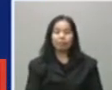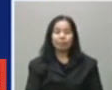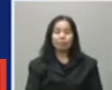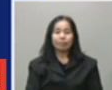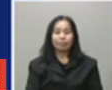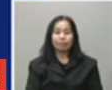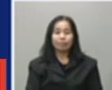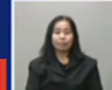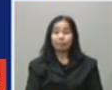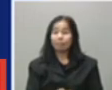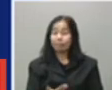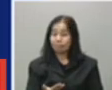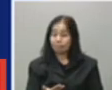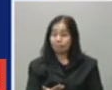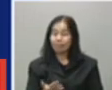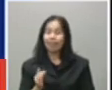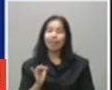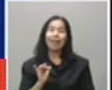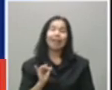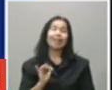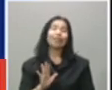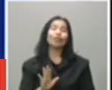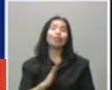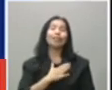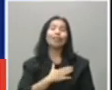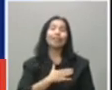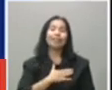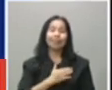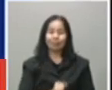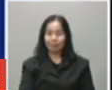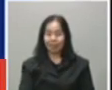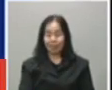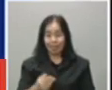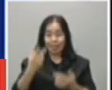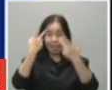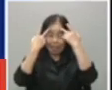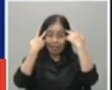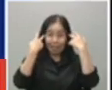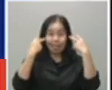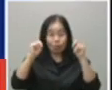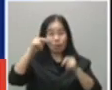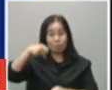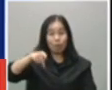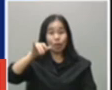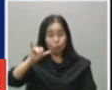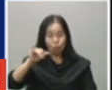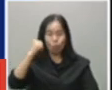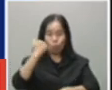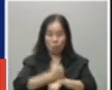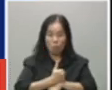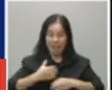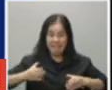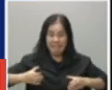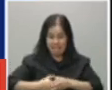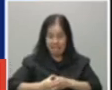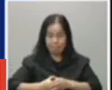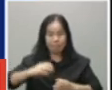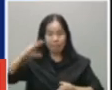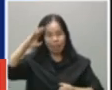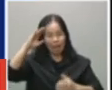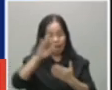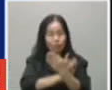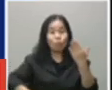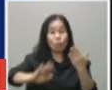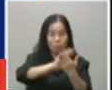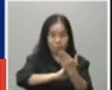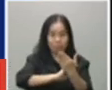พอหรือยังครับท่านประธานยังครับพลเอกประยุทธ์เป็นหัวหน้าทีมความมั่นคงครับท่านเป็นรัฐมนตรีก